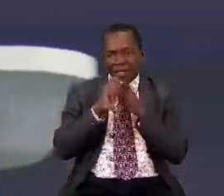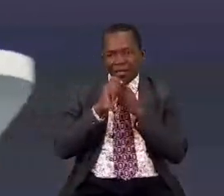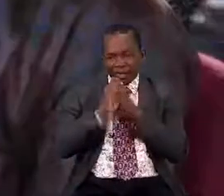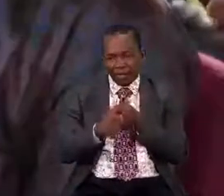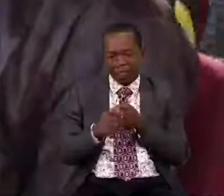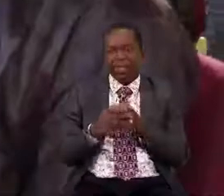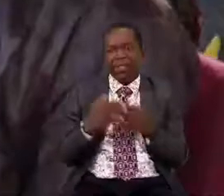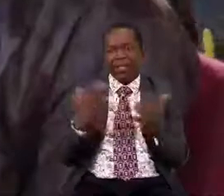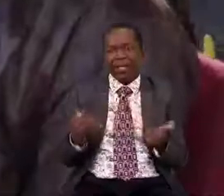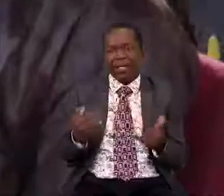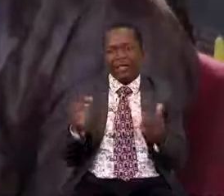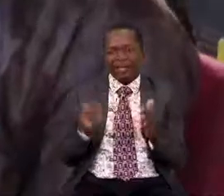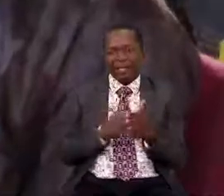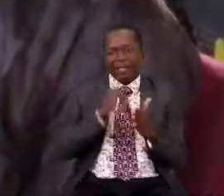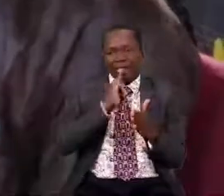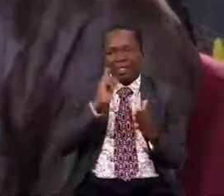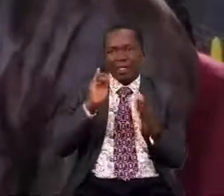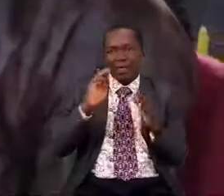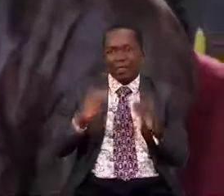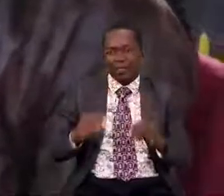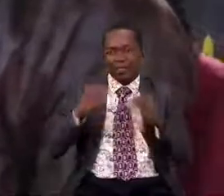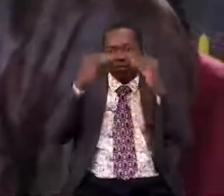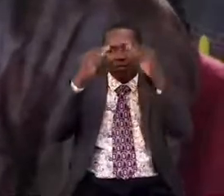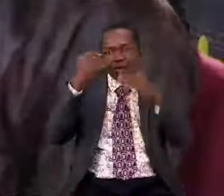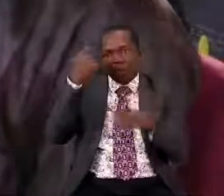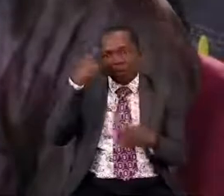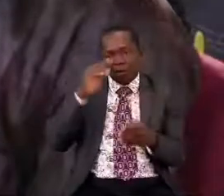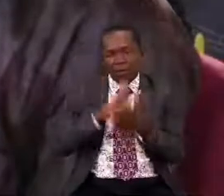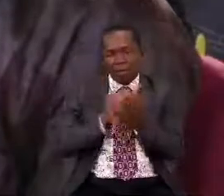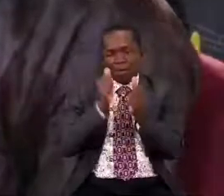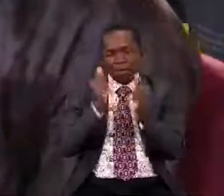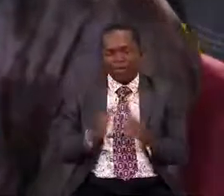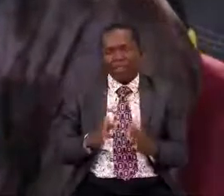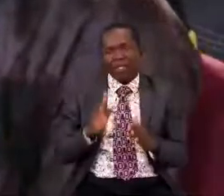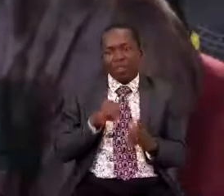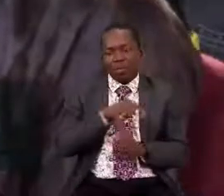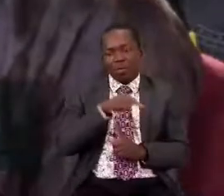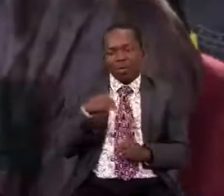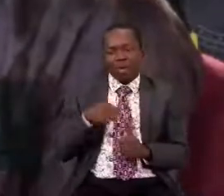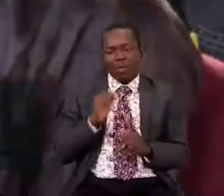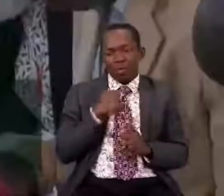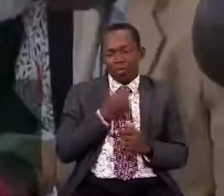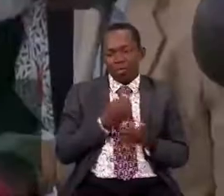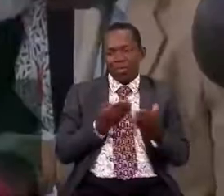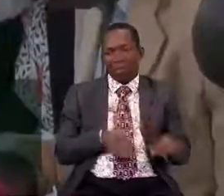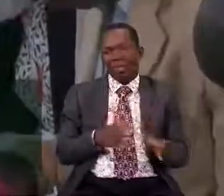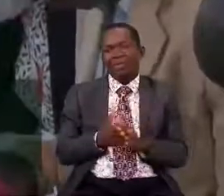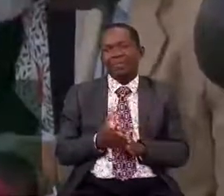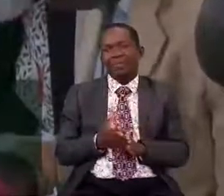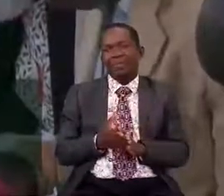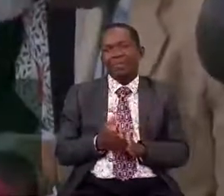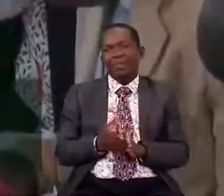l'au-delà. Apocalypse chapitre 14, verset 13. Apocalypse 14,